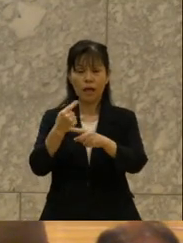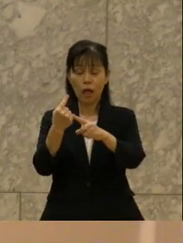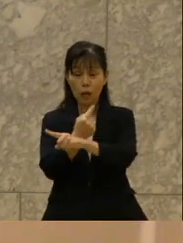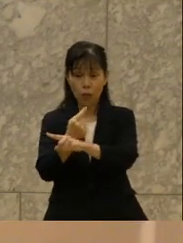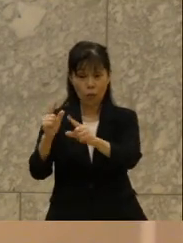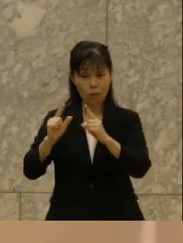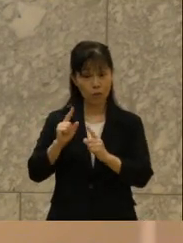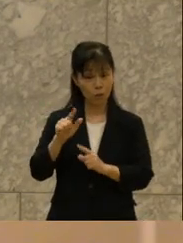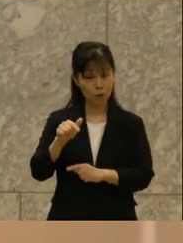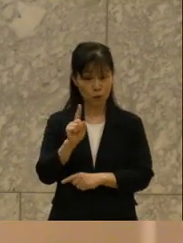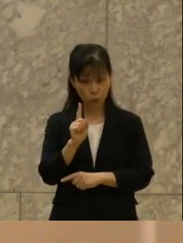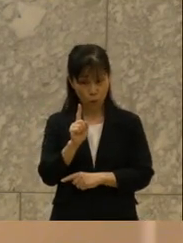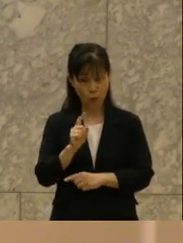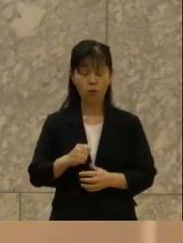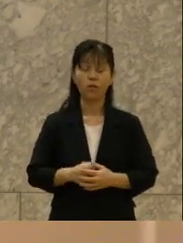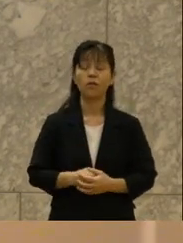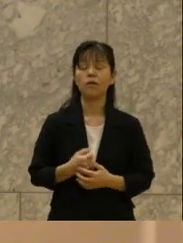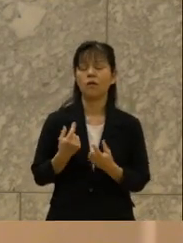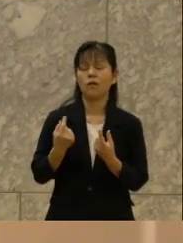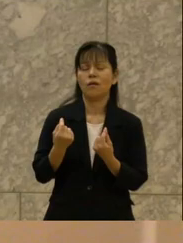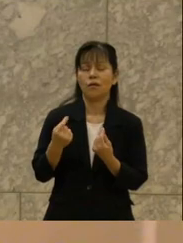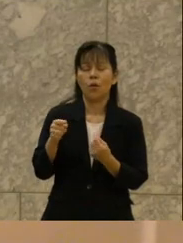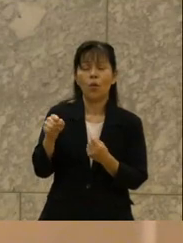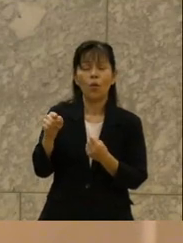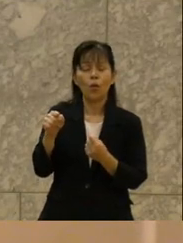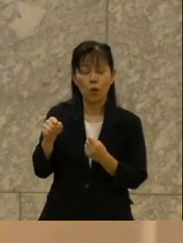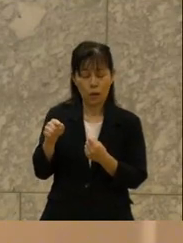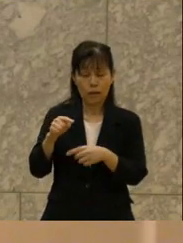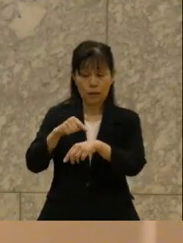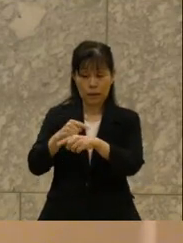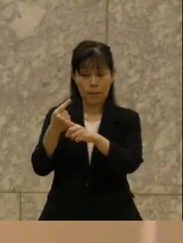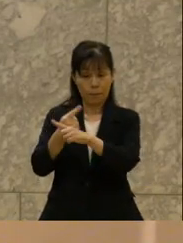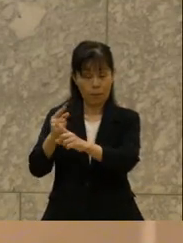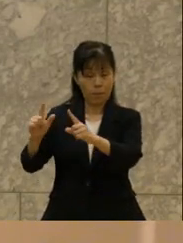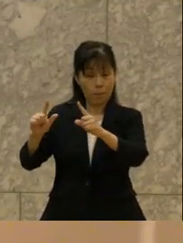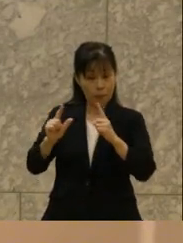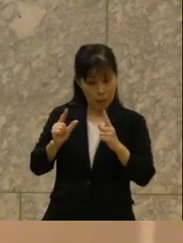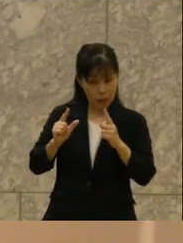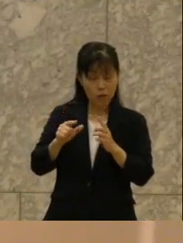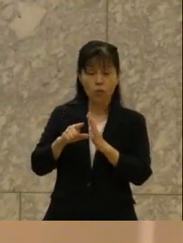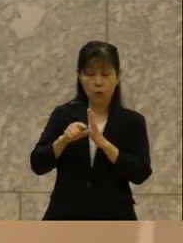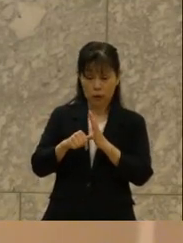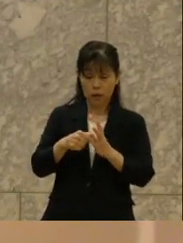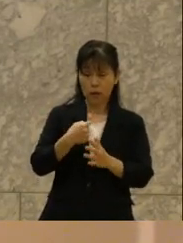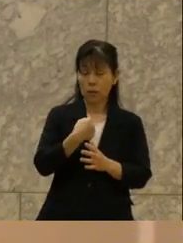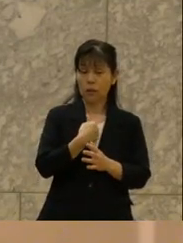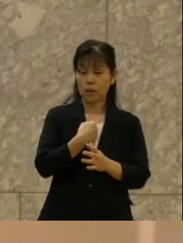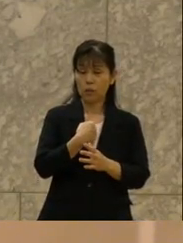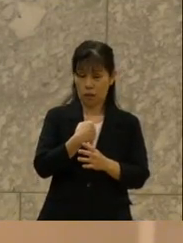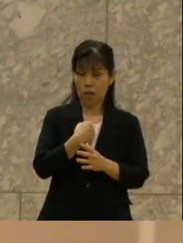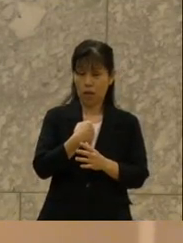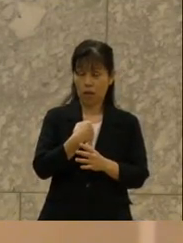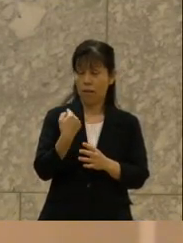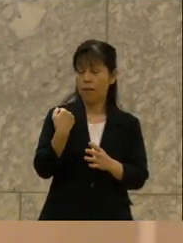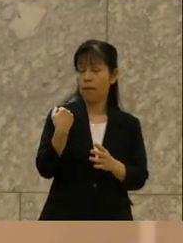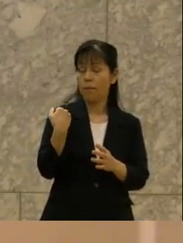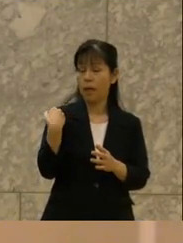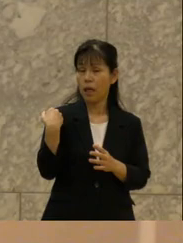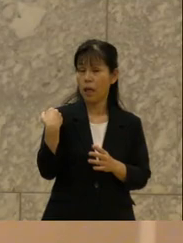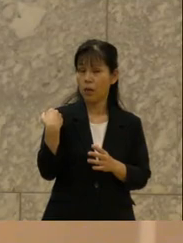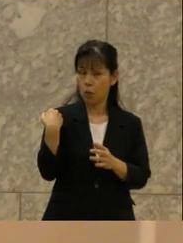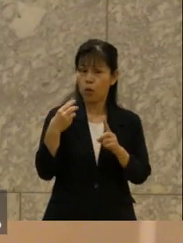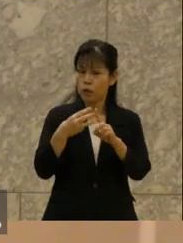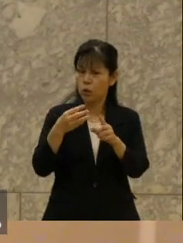てそうですねそのことが知らされたタイミングとしては私の場合はその前日の